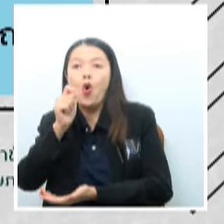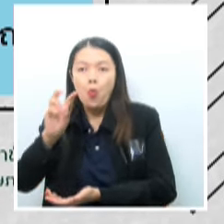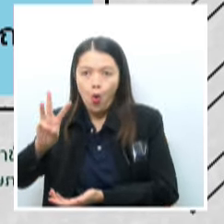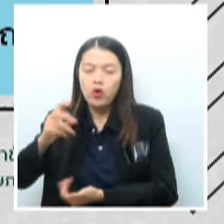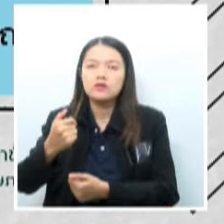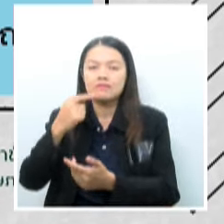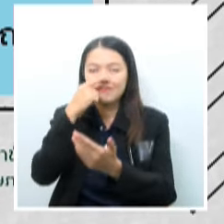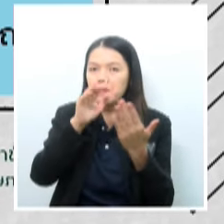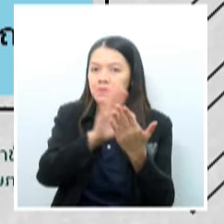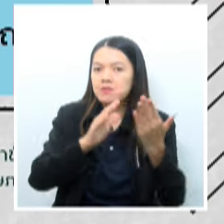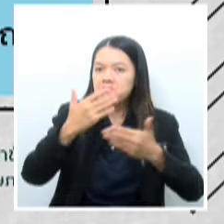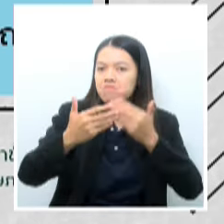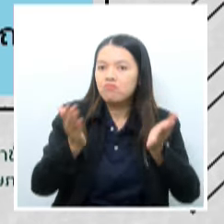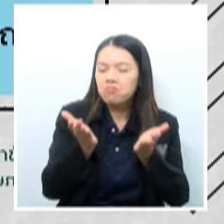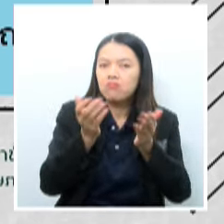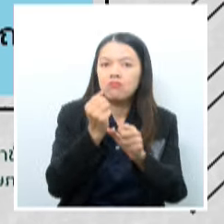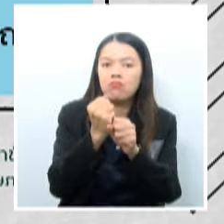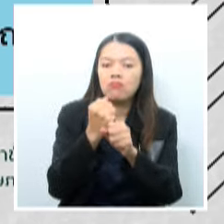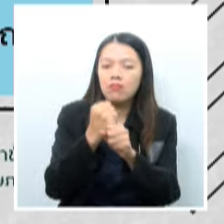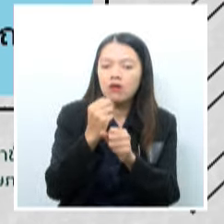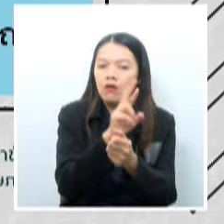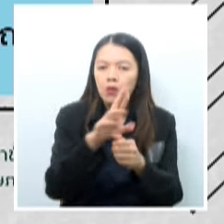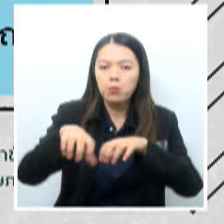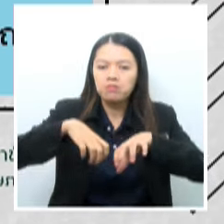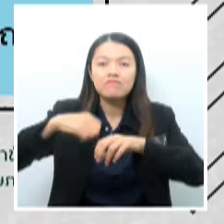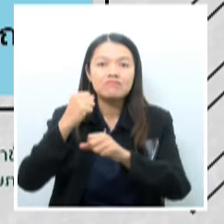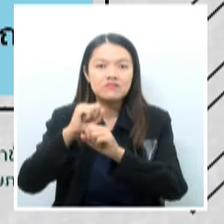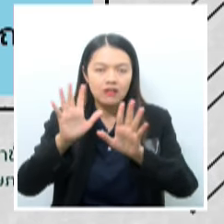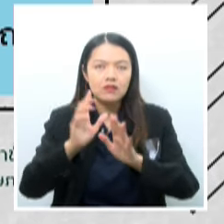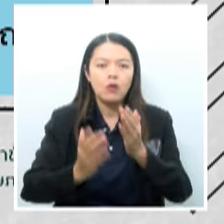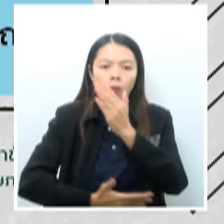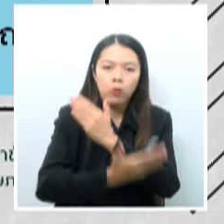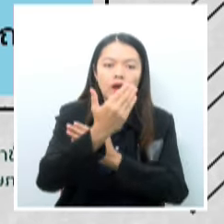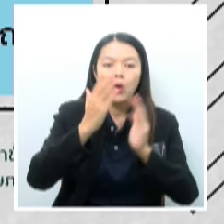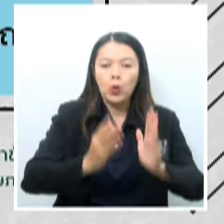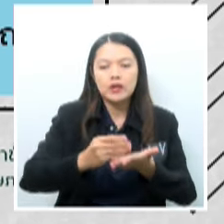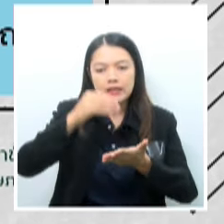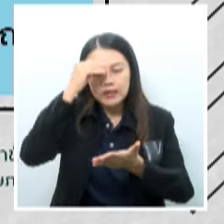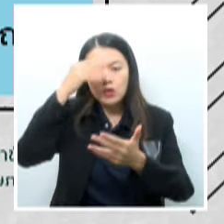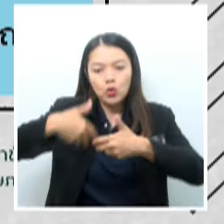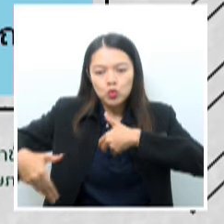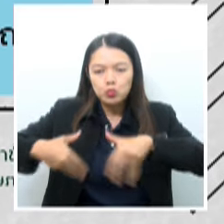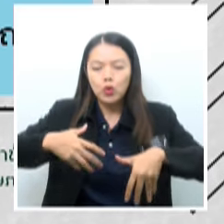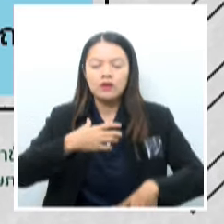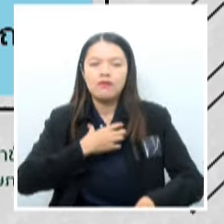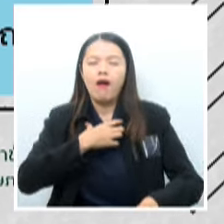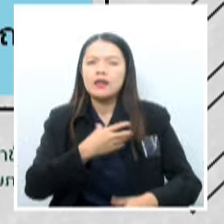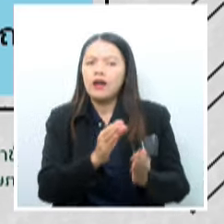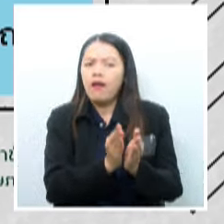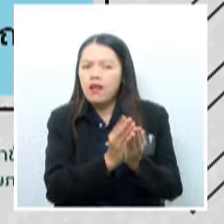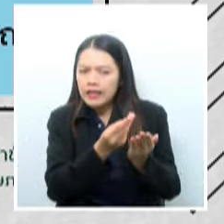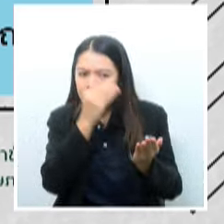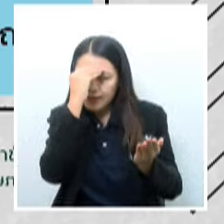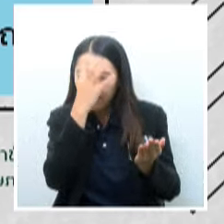การปฏิบัติและผลักดันไปสู่การดำเนินงานที่เป็นระบบอย่างชัดเจนเป็นการเปิดโอกาสให้ผู้เรียนและประชาชนได้นำผลการเรียนหรือผลลัพธ์การ